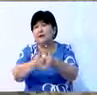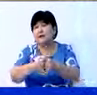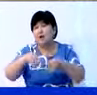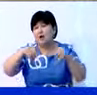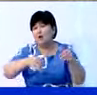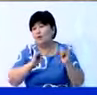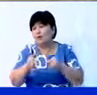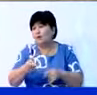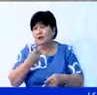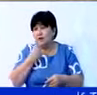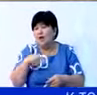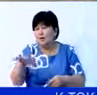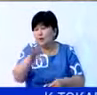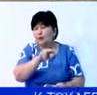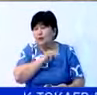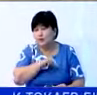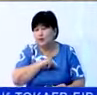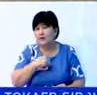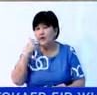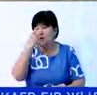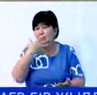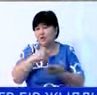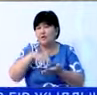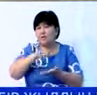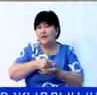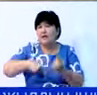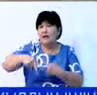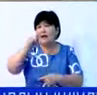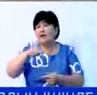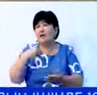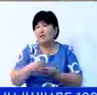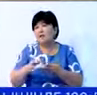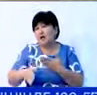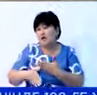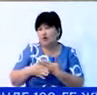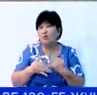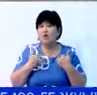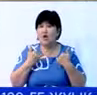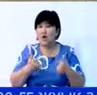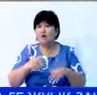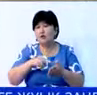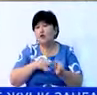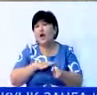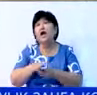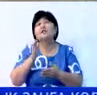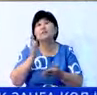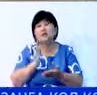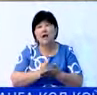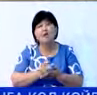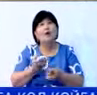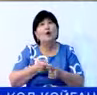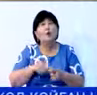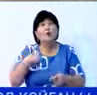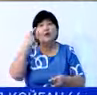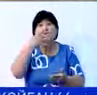дүние емес. Бұл жұмыстардың бәрі жеке меншік кәсіпкерлер, бизнесмендердің демеушілігі арқылы жүзеге асып жатыр. Өйткені